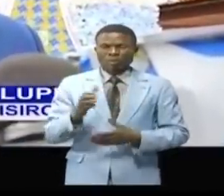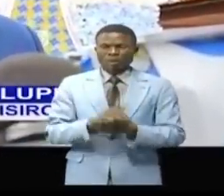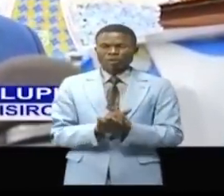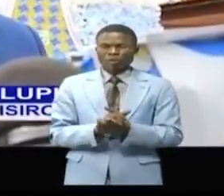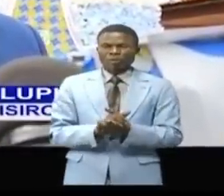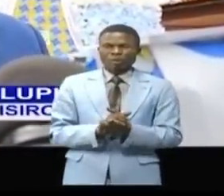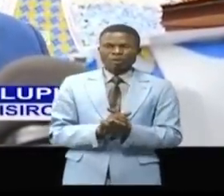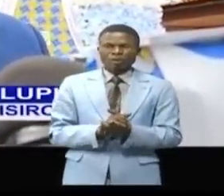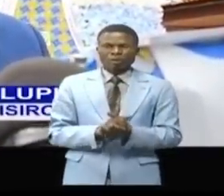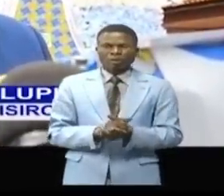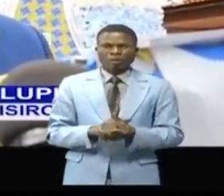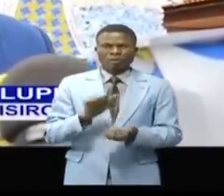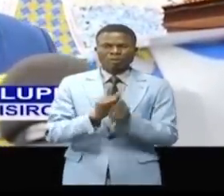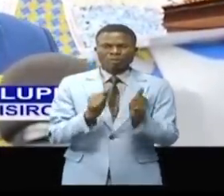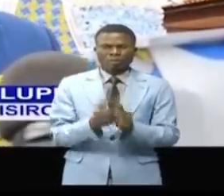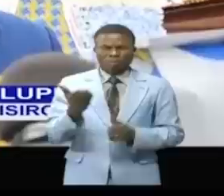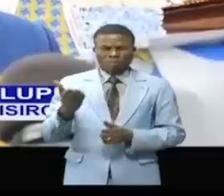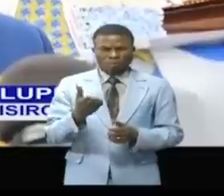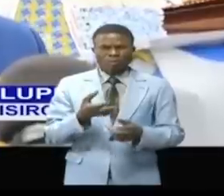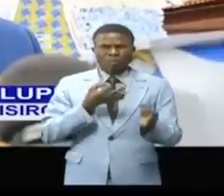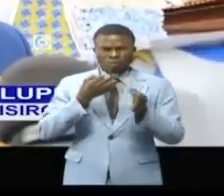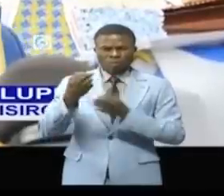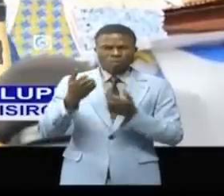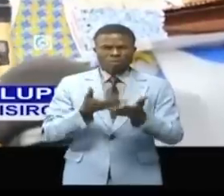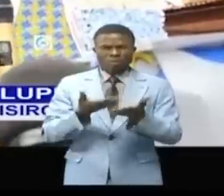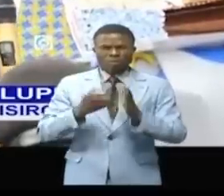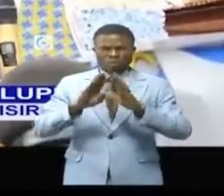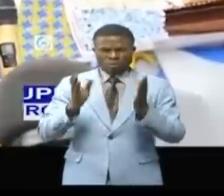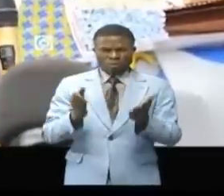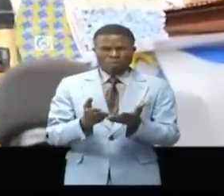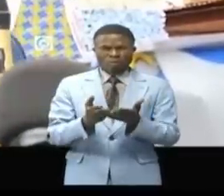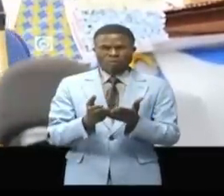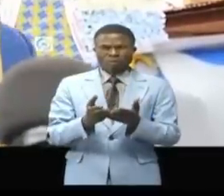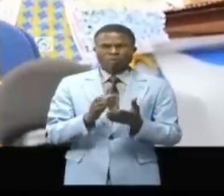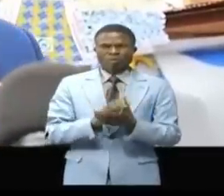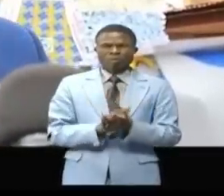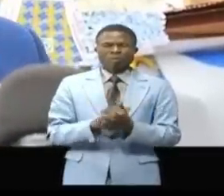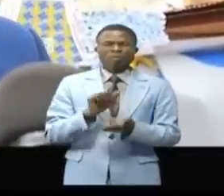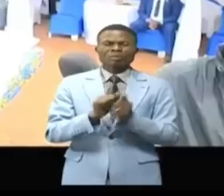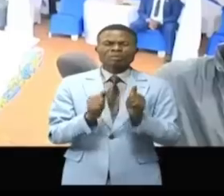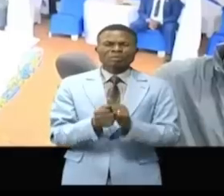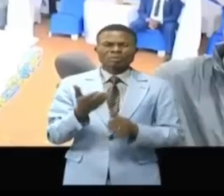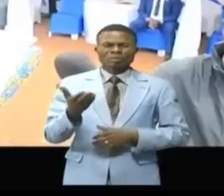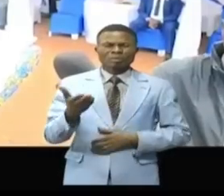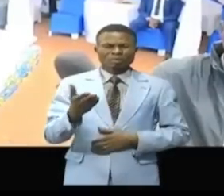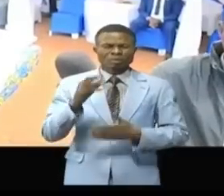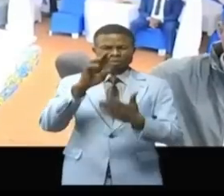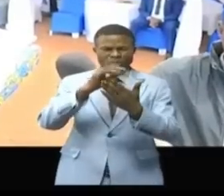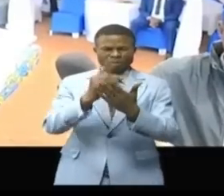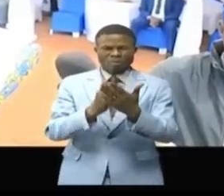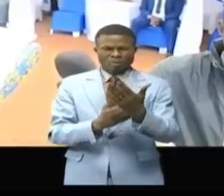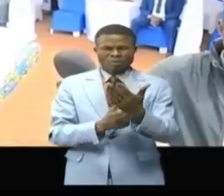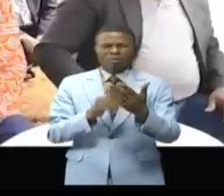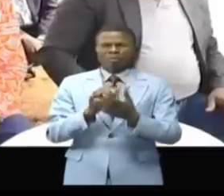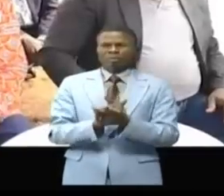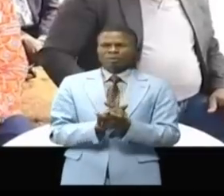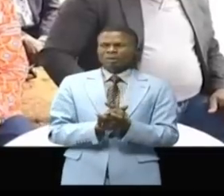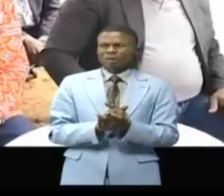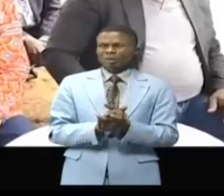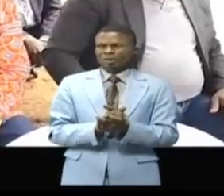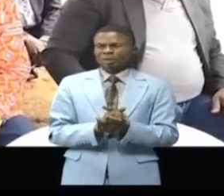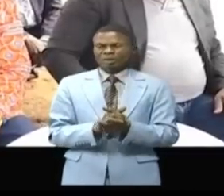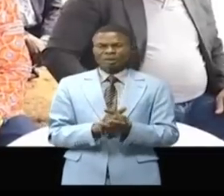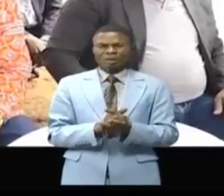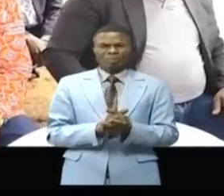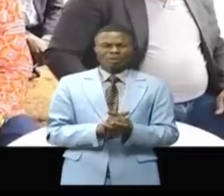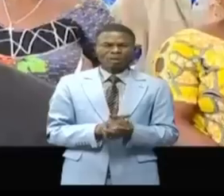sécurité sociale, notamment en assujettissant tous les travailleurs au régime général de la sécurité sociale, en payant régulièrement